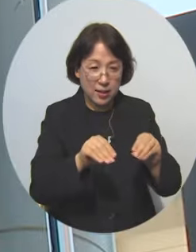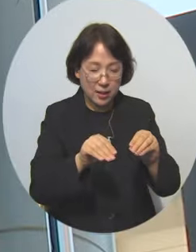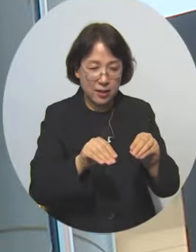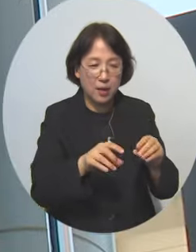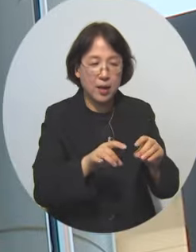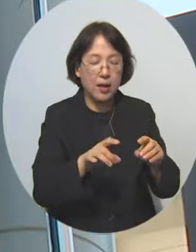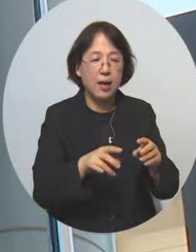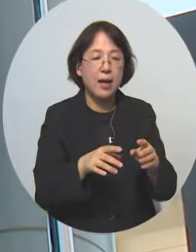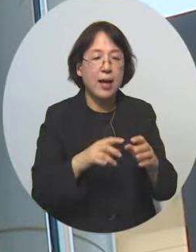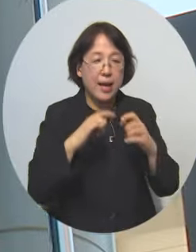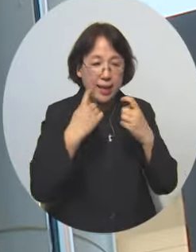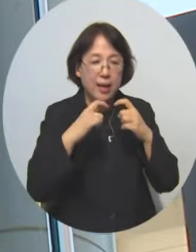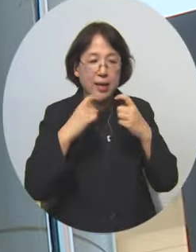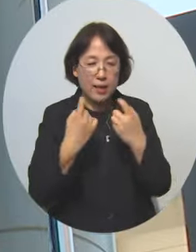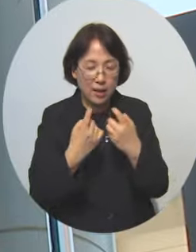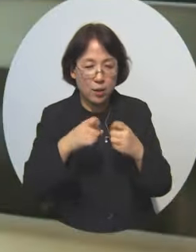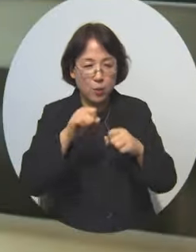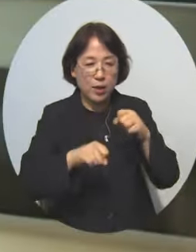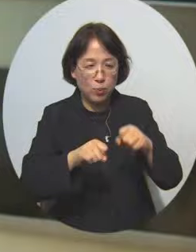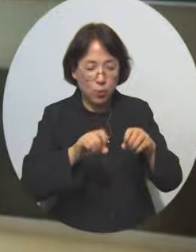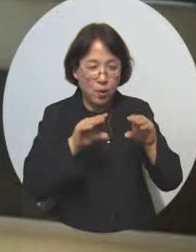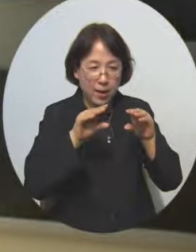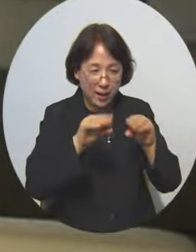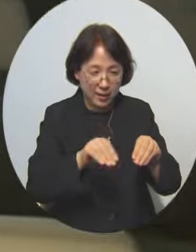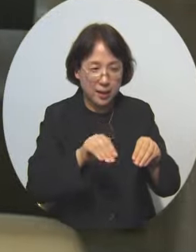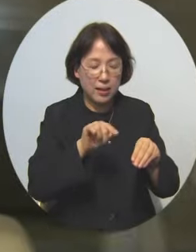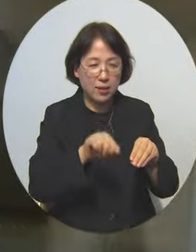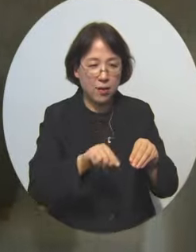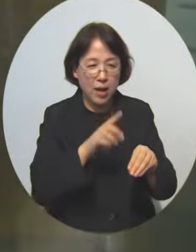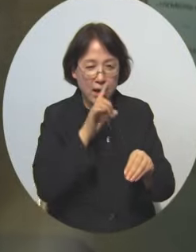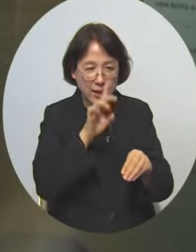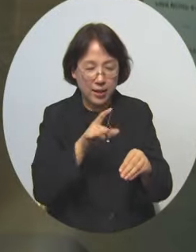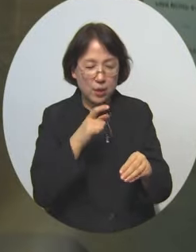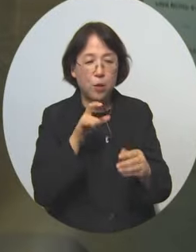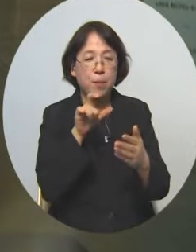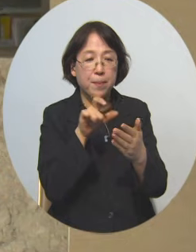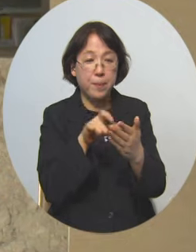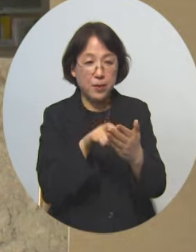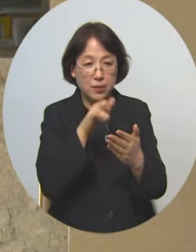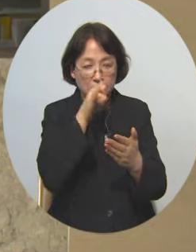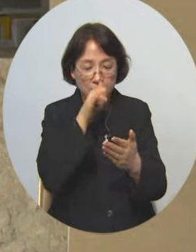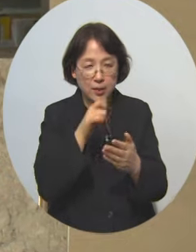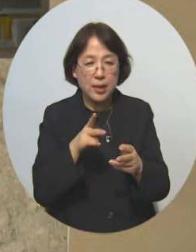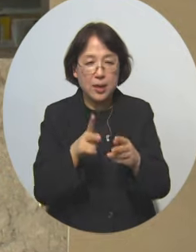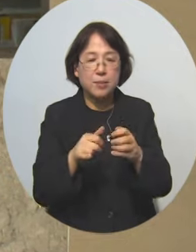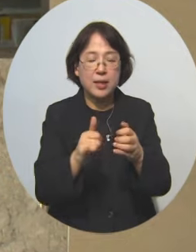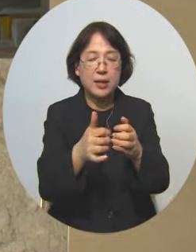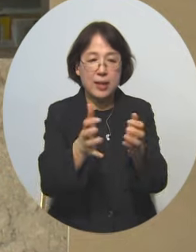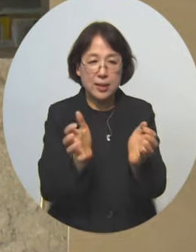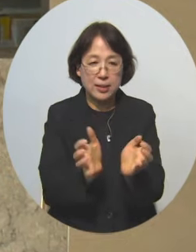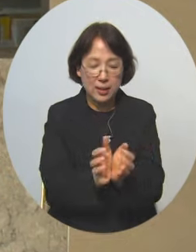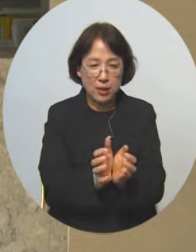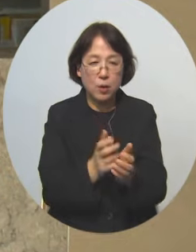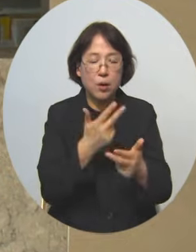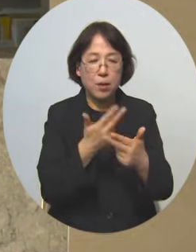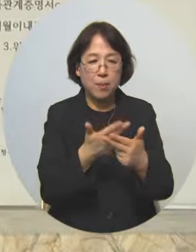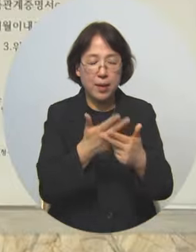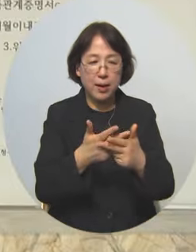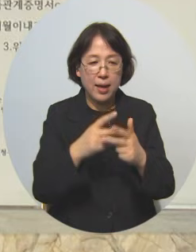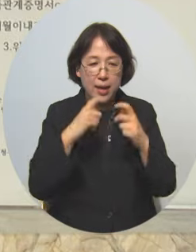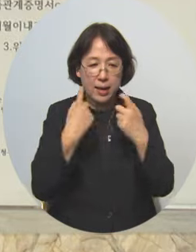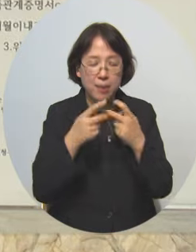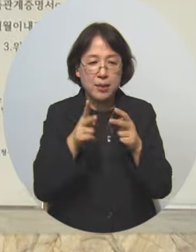각 사업자의 활동을 부당하게 제한해선 안 된다고 명시하고 있습니다. 사업자 단체인 의협이 개별